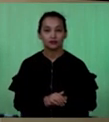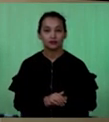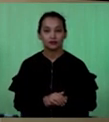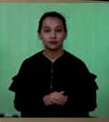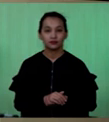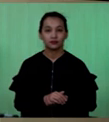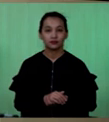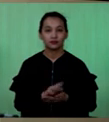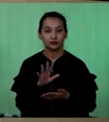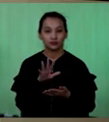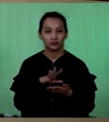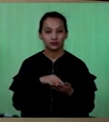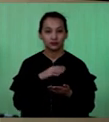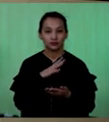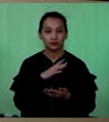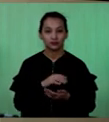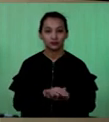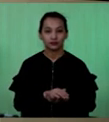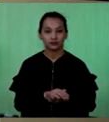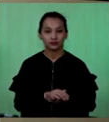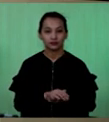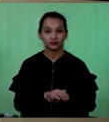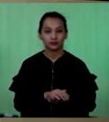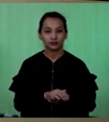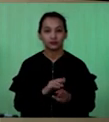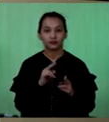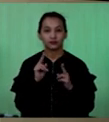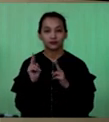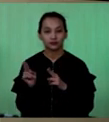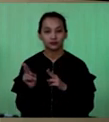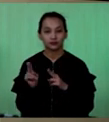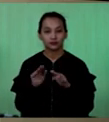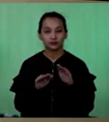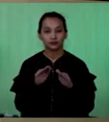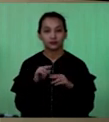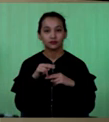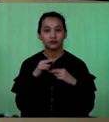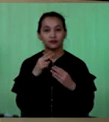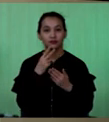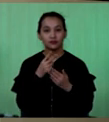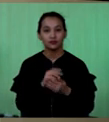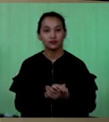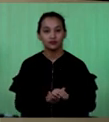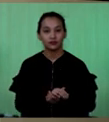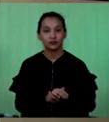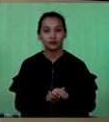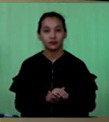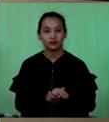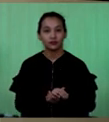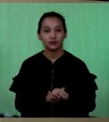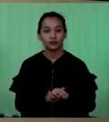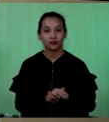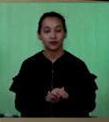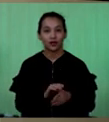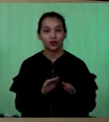Yozib oldingizmi? Unday bo'lsa, keyingi taroziga diqqatimizni qaratsak. Tarozining birinchi